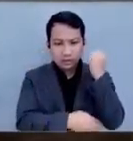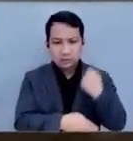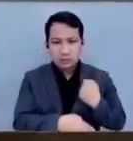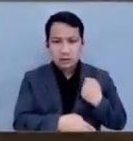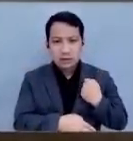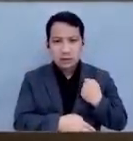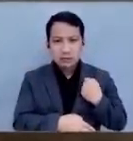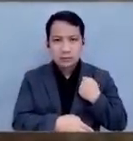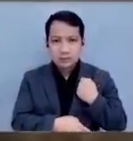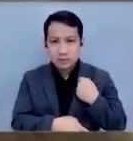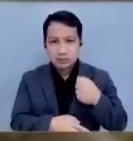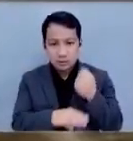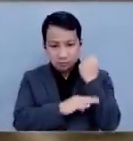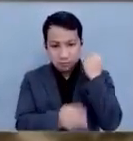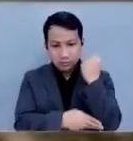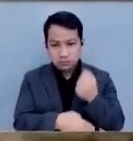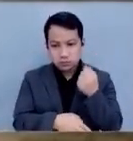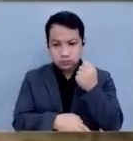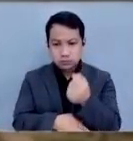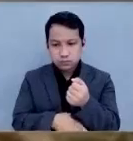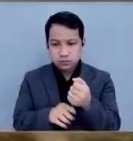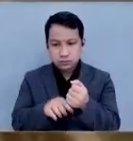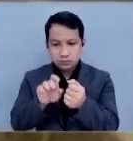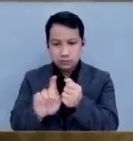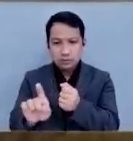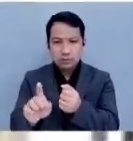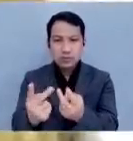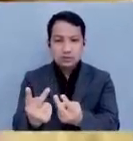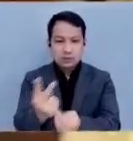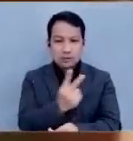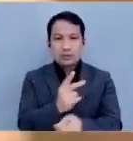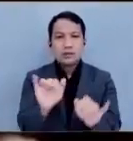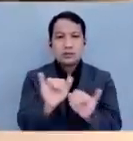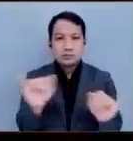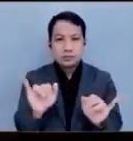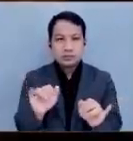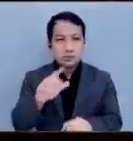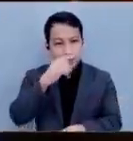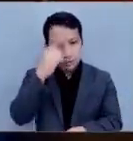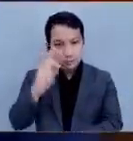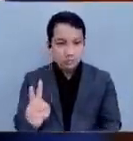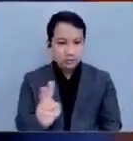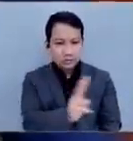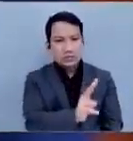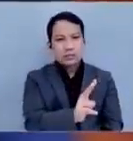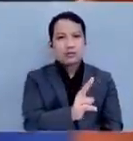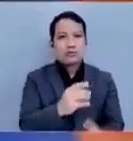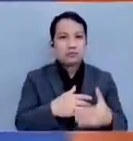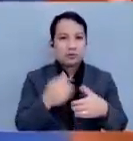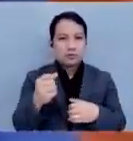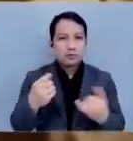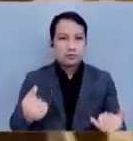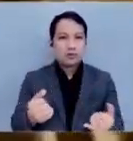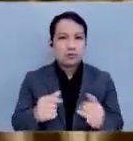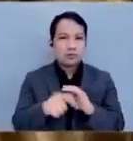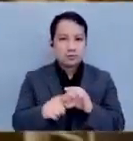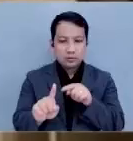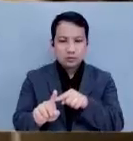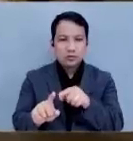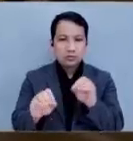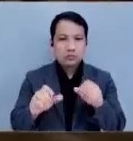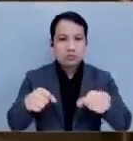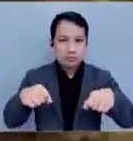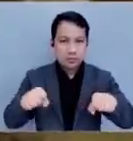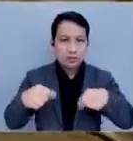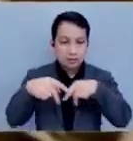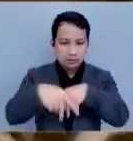silang pumasok at lumabas kalaunan sa gymnasium ng kasabwat na si alias Omar na siya naman daw nagmaneho ng motor